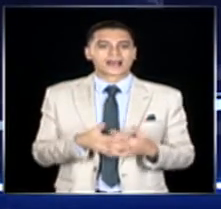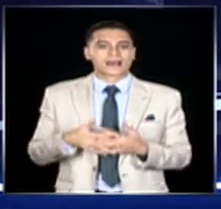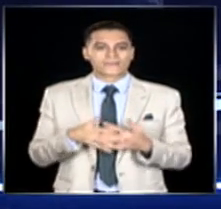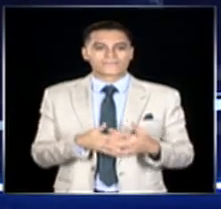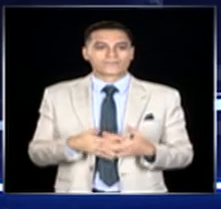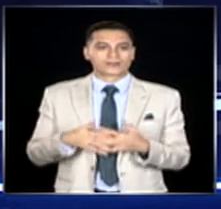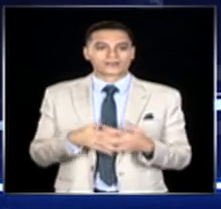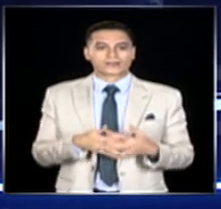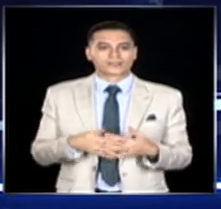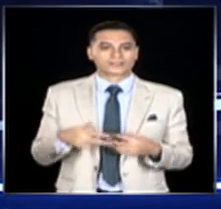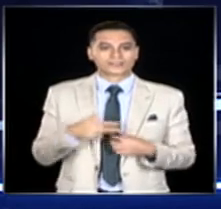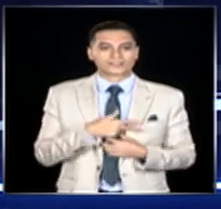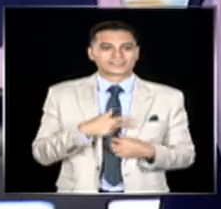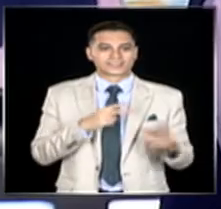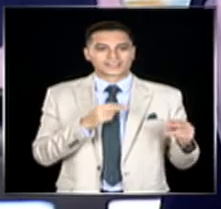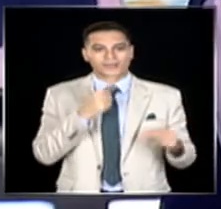ما بيقول. زي ما بيقولوا.